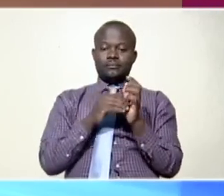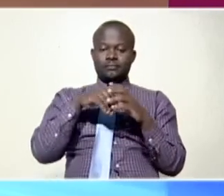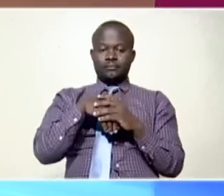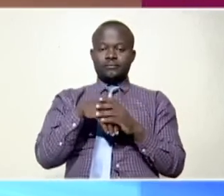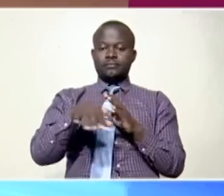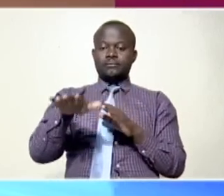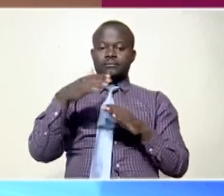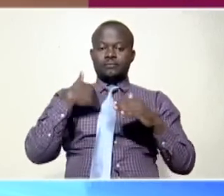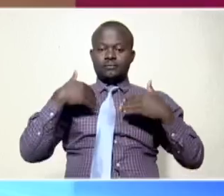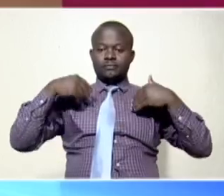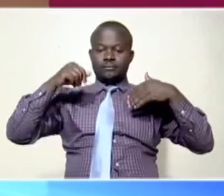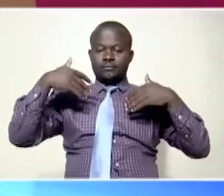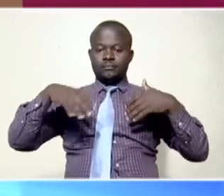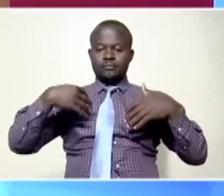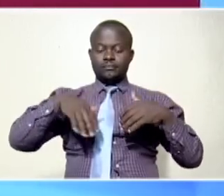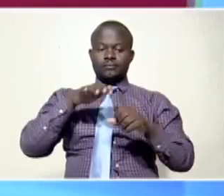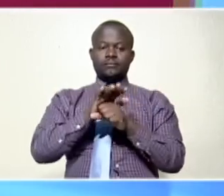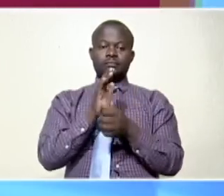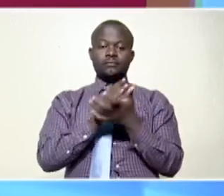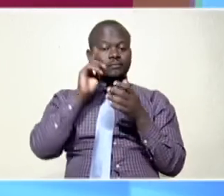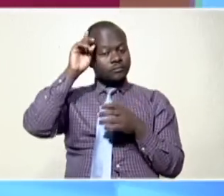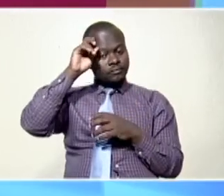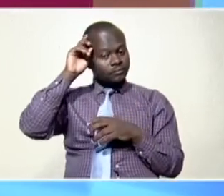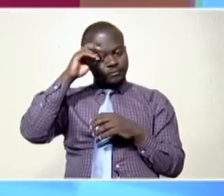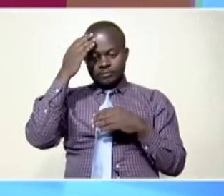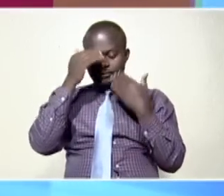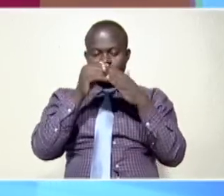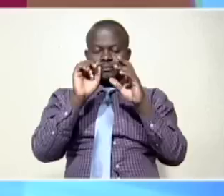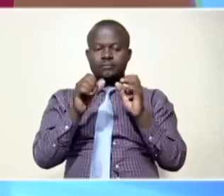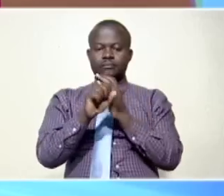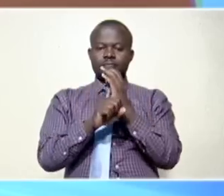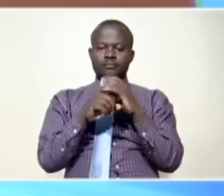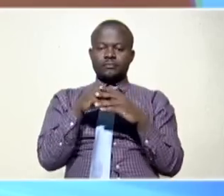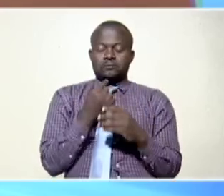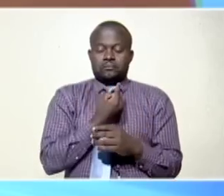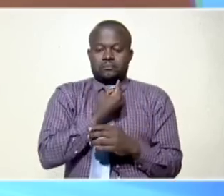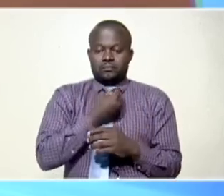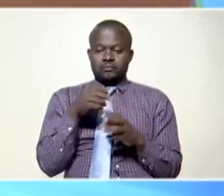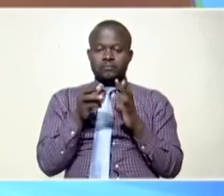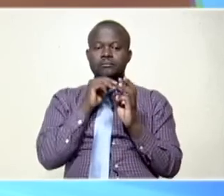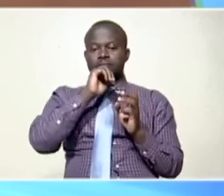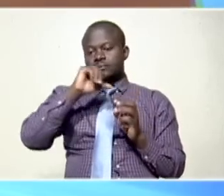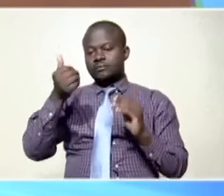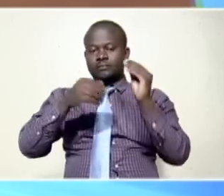bifite ubuzima buhenze cyane. Bamwe batekereza ko biterwa n'uko uyu murenge uri mu bwigunge ku buryo nta bindi